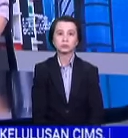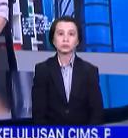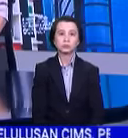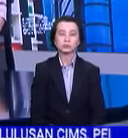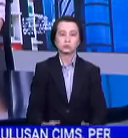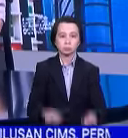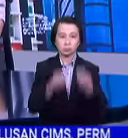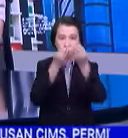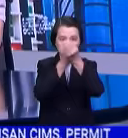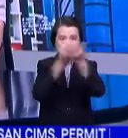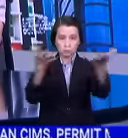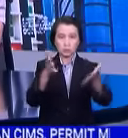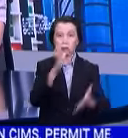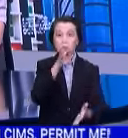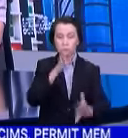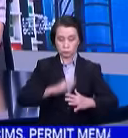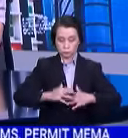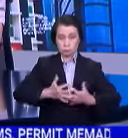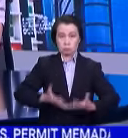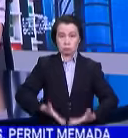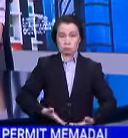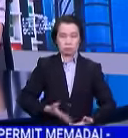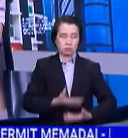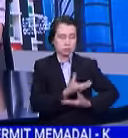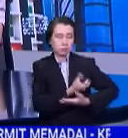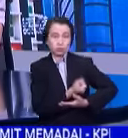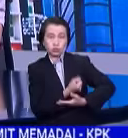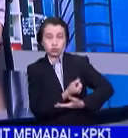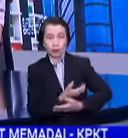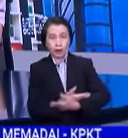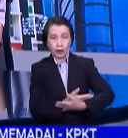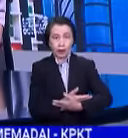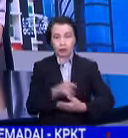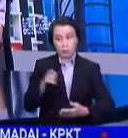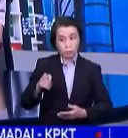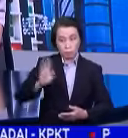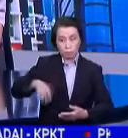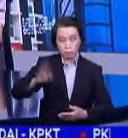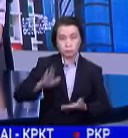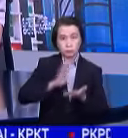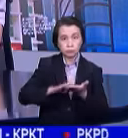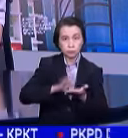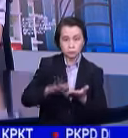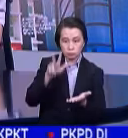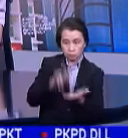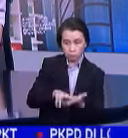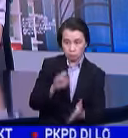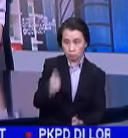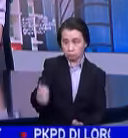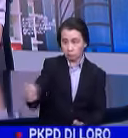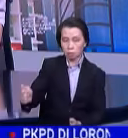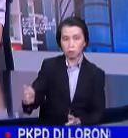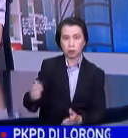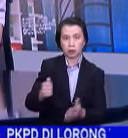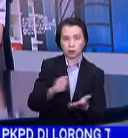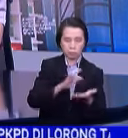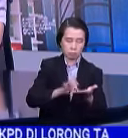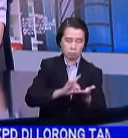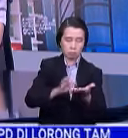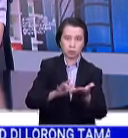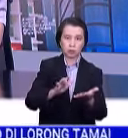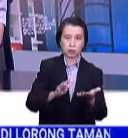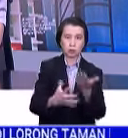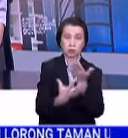Ini pula maklumat bagi ibu mengandung dan yang menyusukan anak. Mereka boleh mengemaskini butiran status masing-masing pada aplikasi